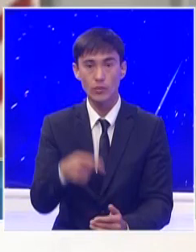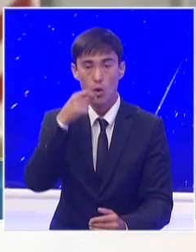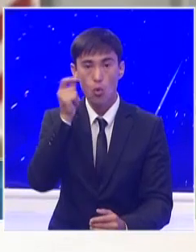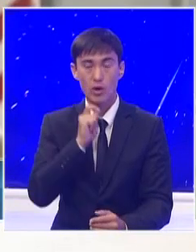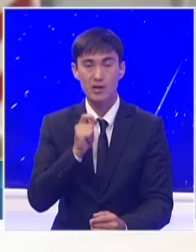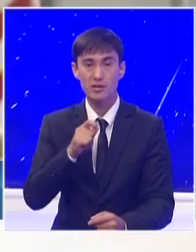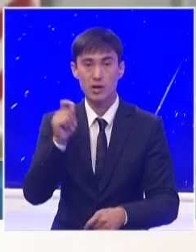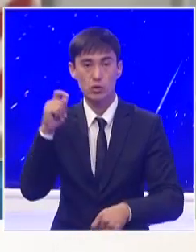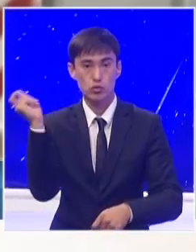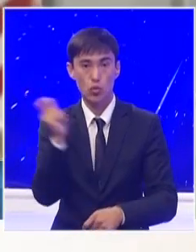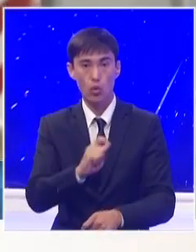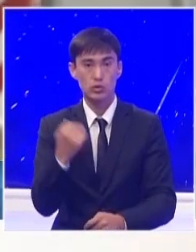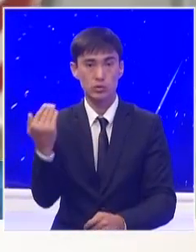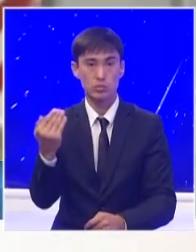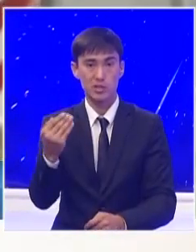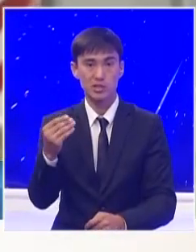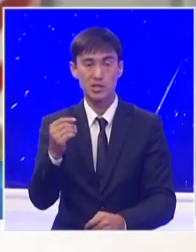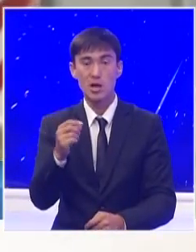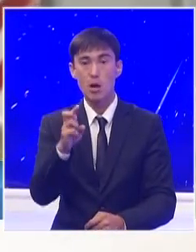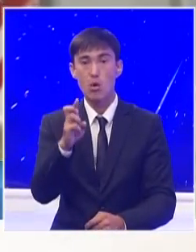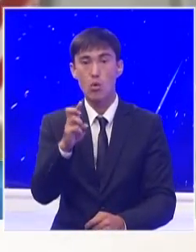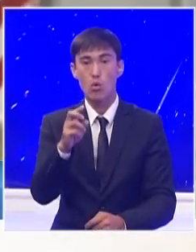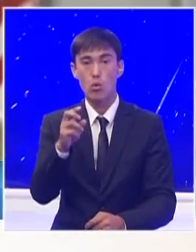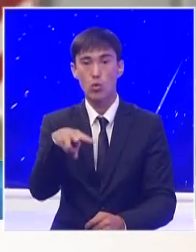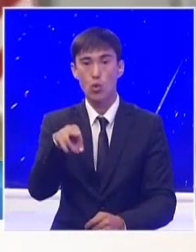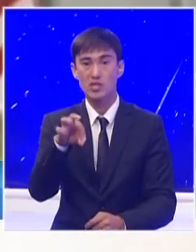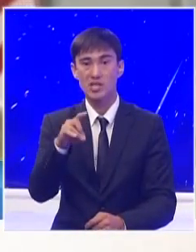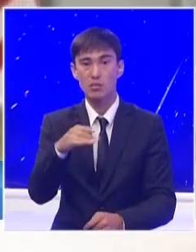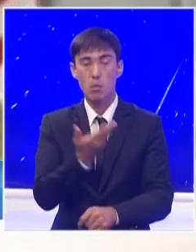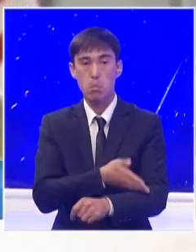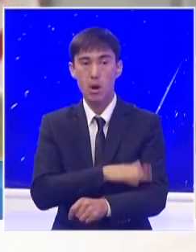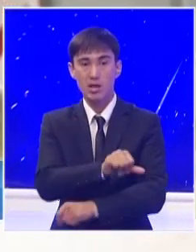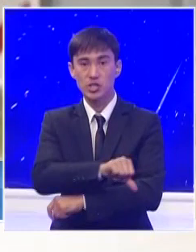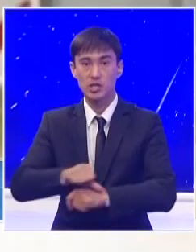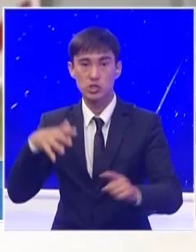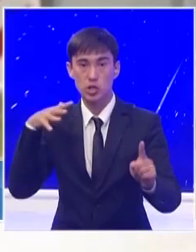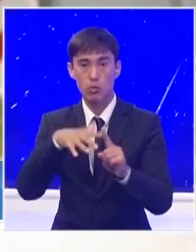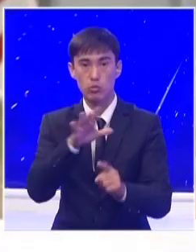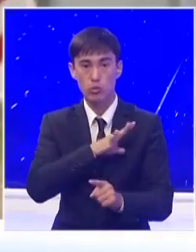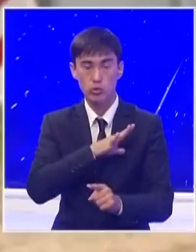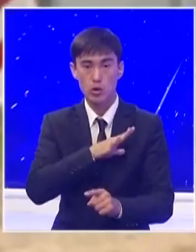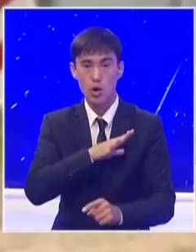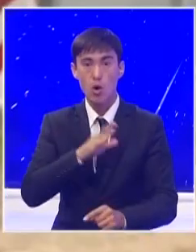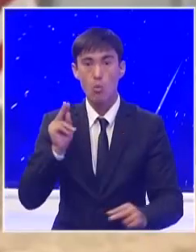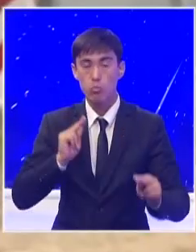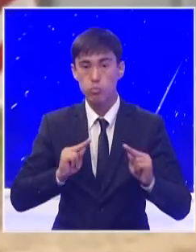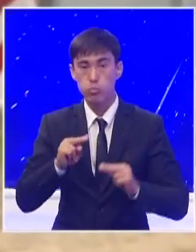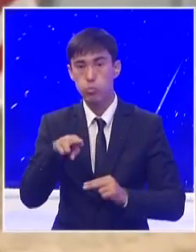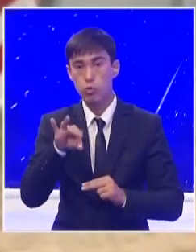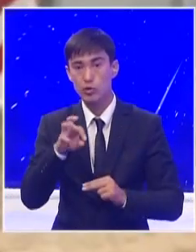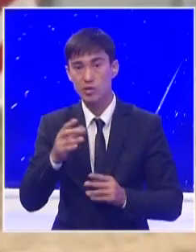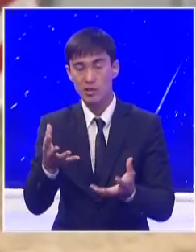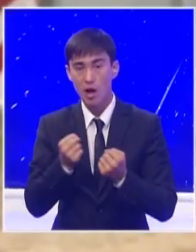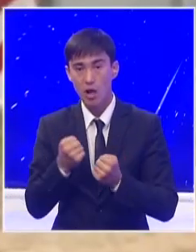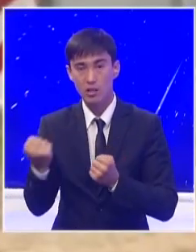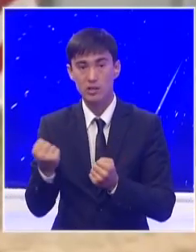Украинадағы соғыстың бірінші кезеңі Лукашенконың Беларусьпен поляк шекарасына шабуылы болды. Мұғалімі Путиннен шабыт алған Лукашенко Евроодақтың